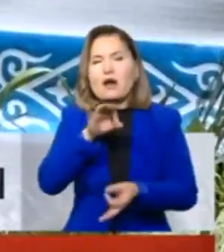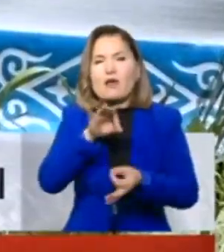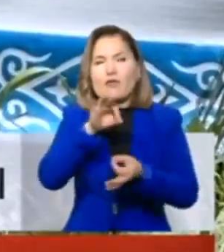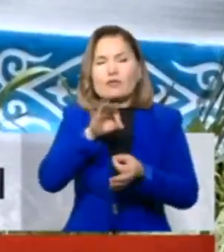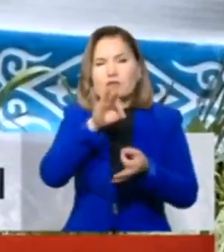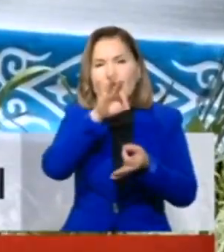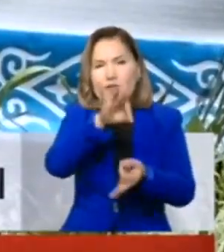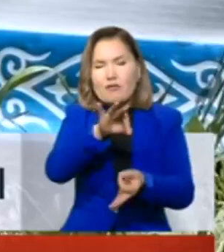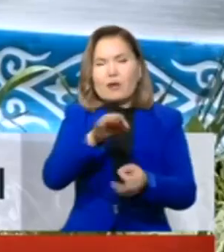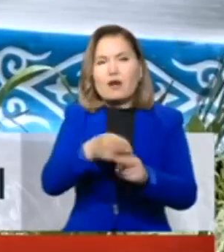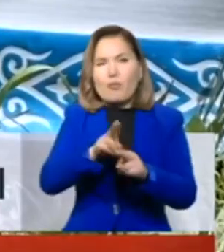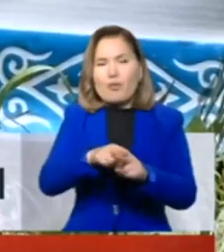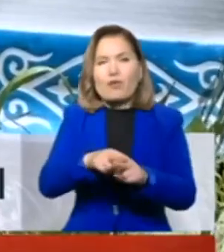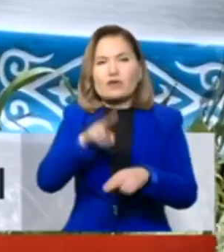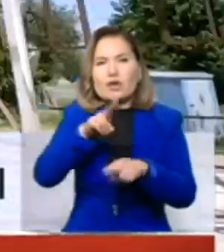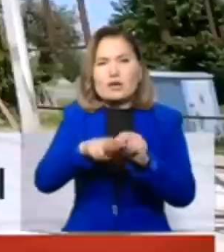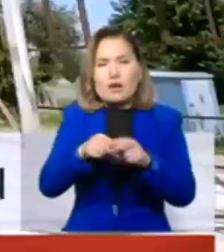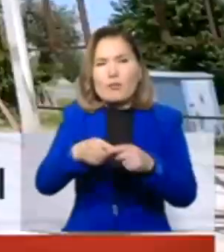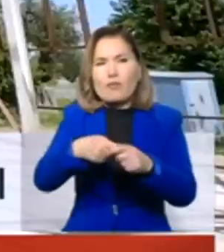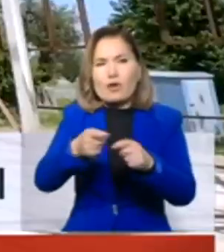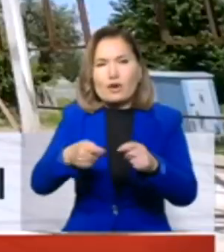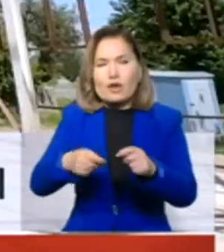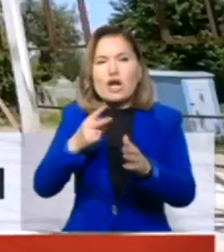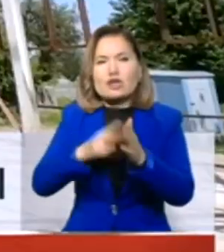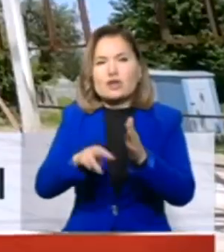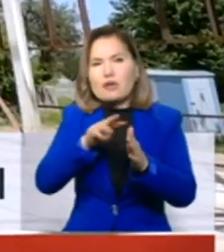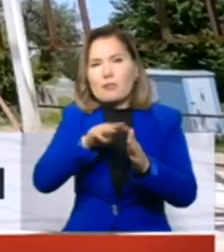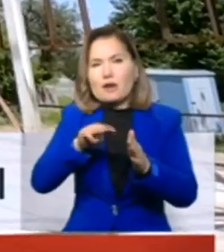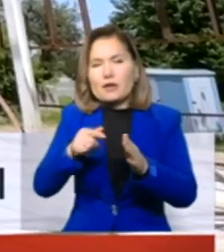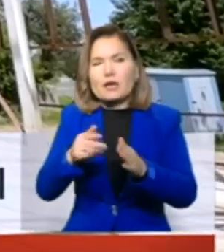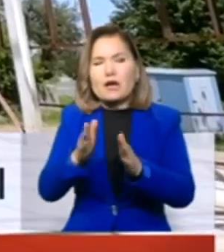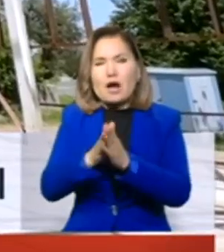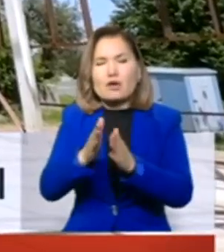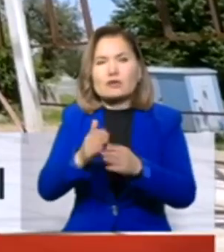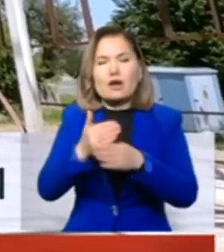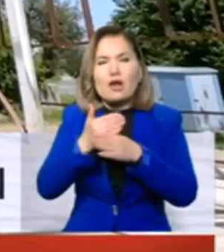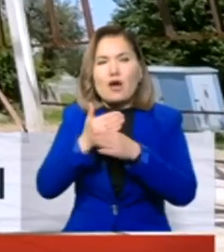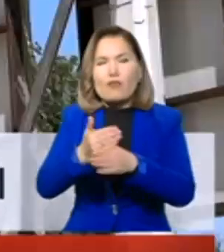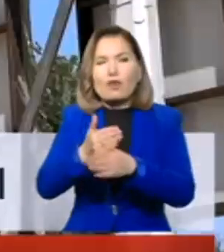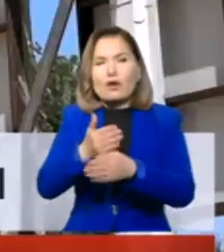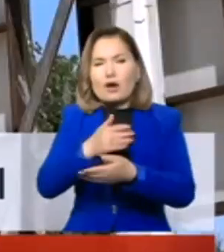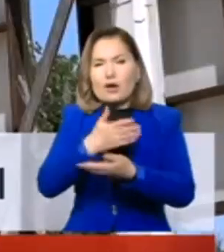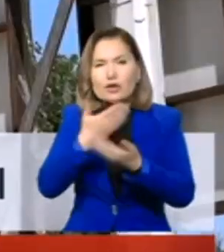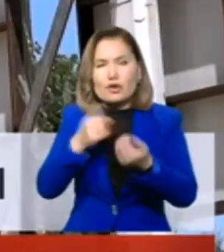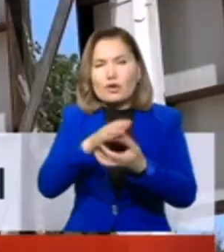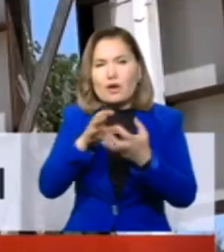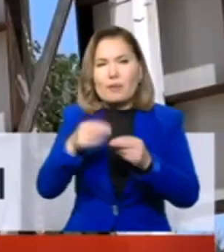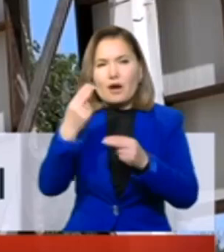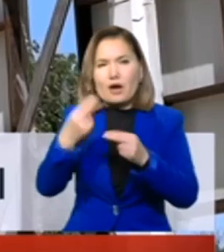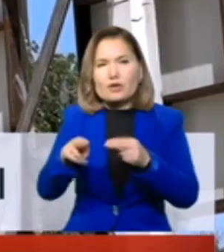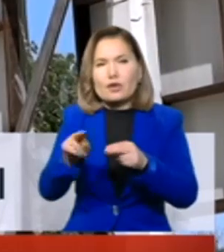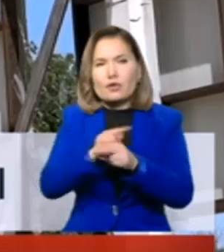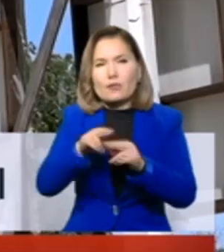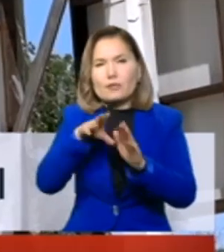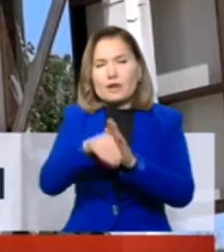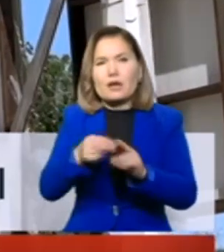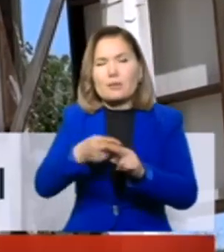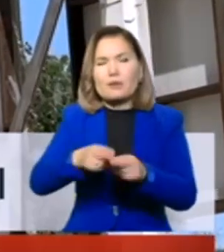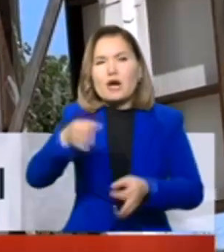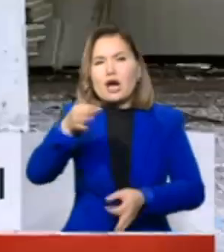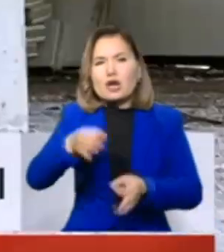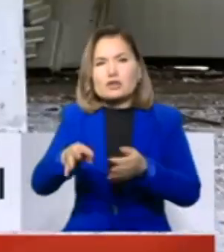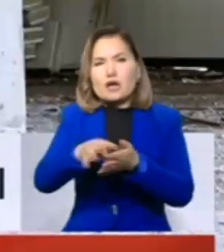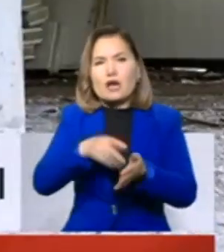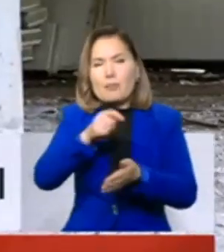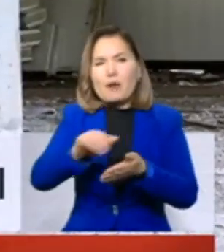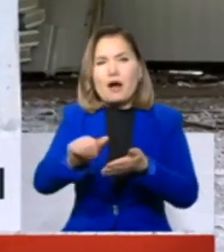растады. Қосымша қаржы ретінде 70 миллион теңге сұраған, ақша аударылмаған соң нысанда аяқтамайды. Іс сотқа жетіп